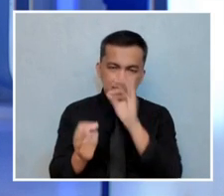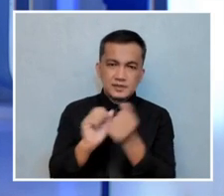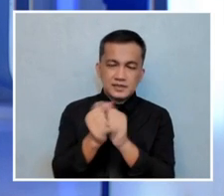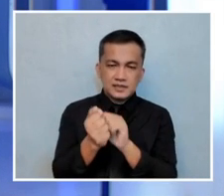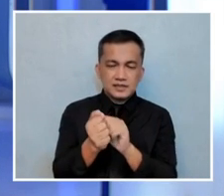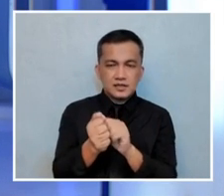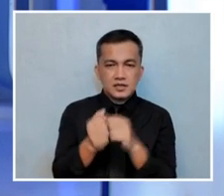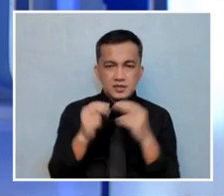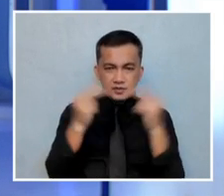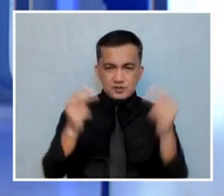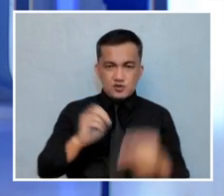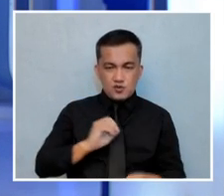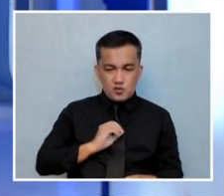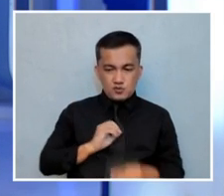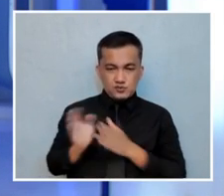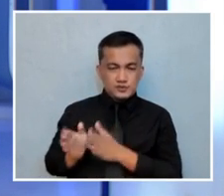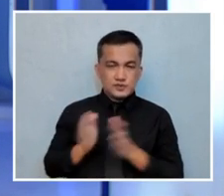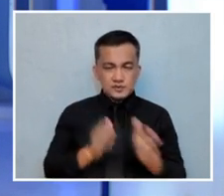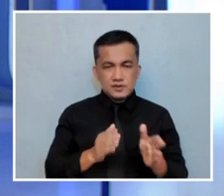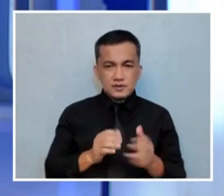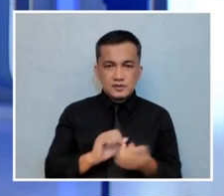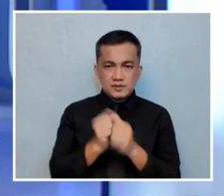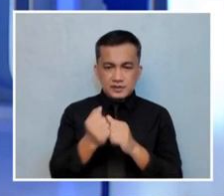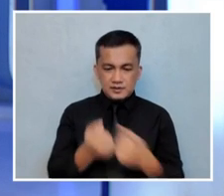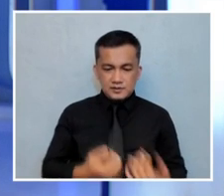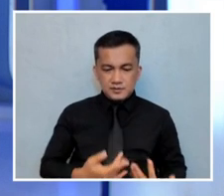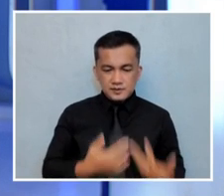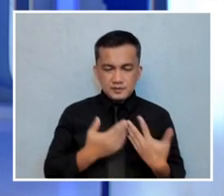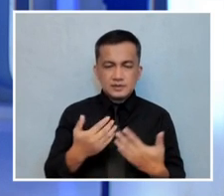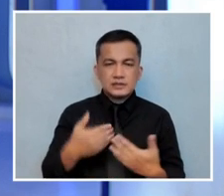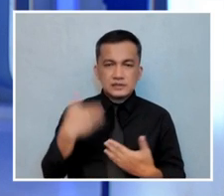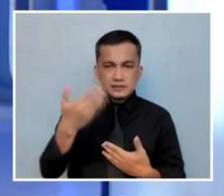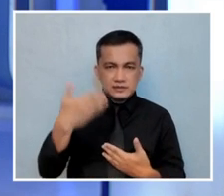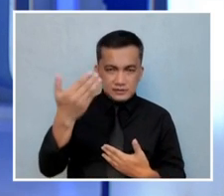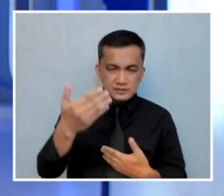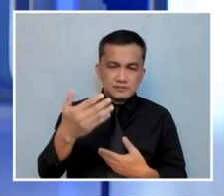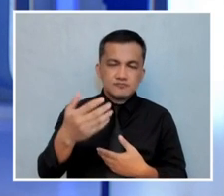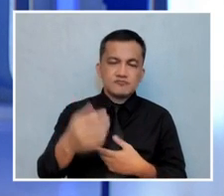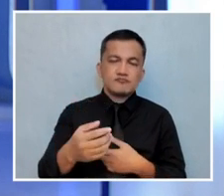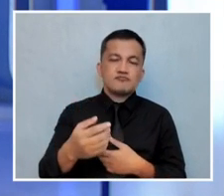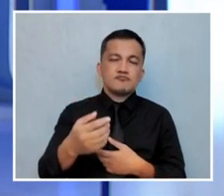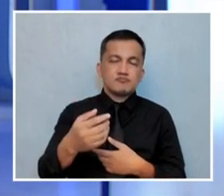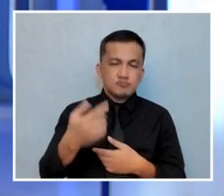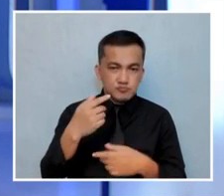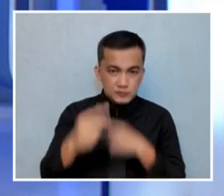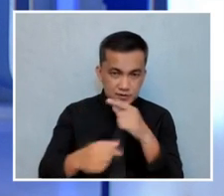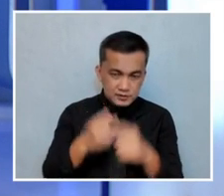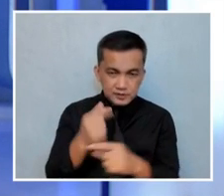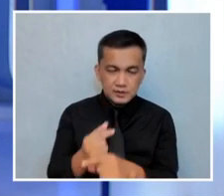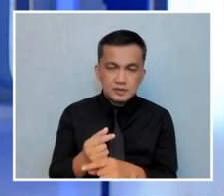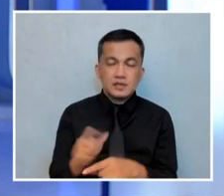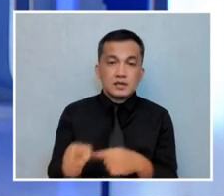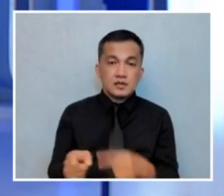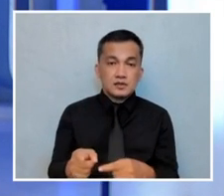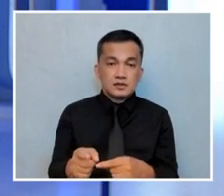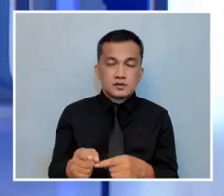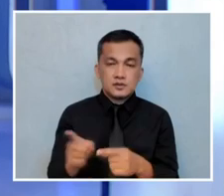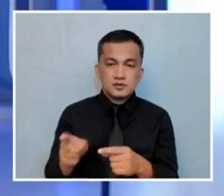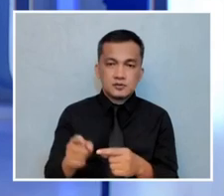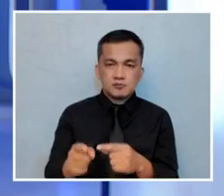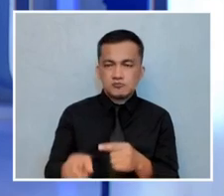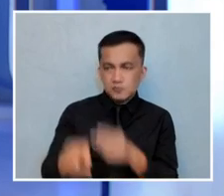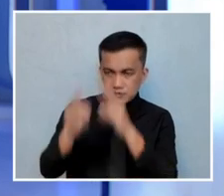sariling kakayanan at maging inspirasyon para sa mga susunod na henerasyon. Binigyang pugay din ngayong araw ang mga modernong